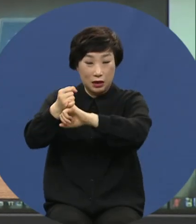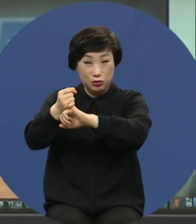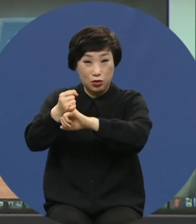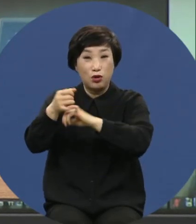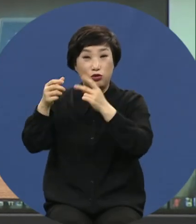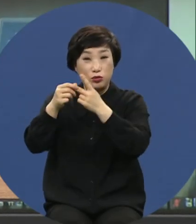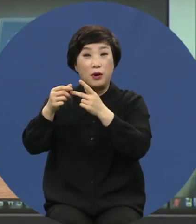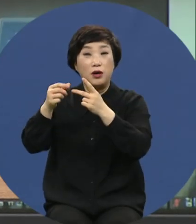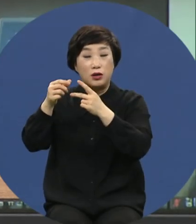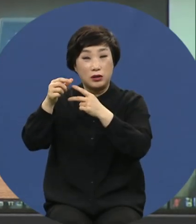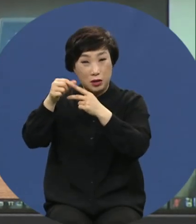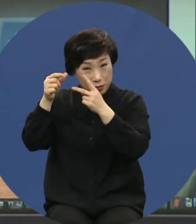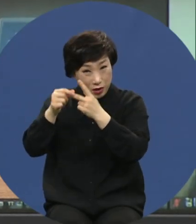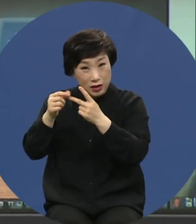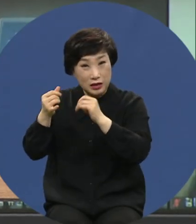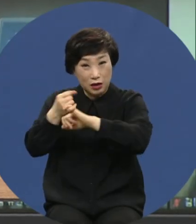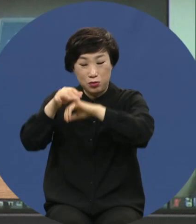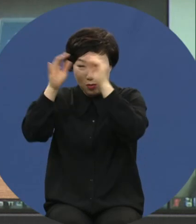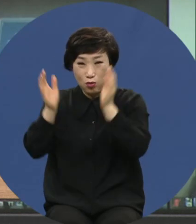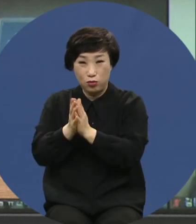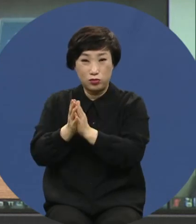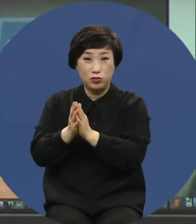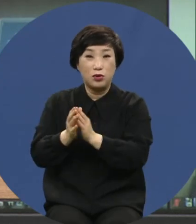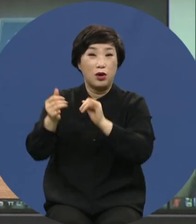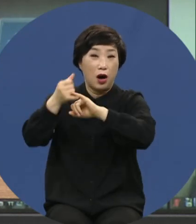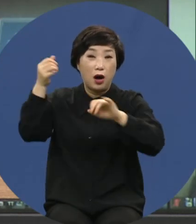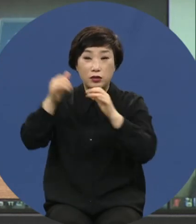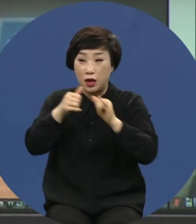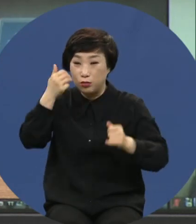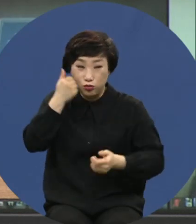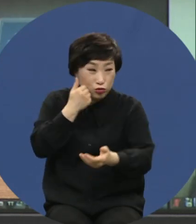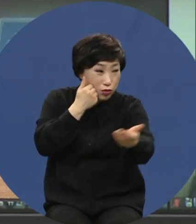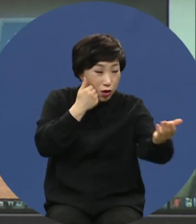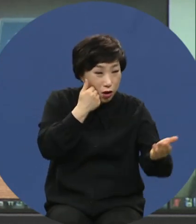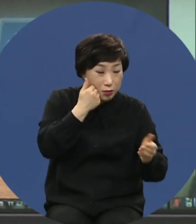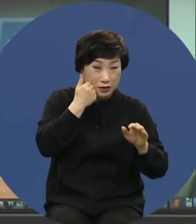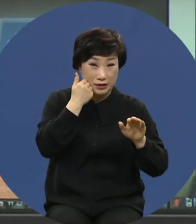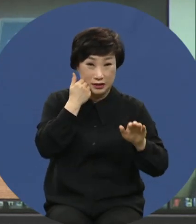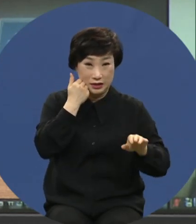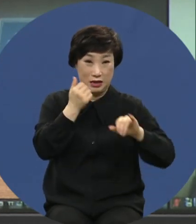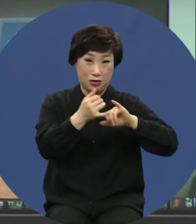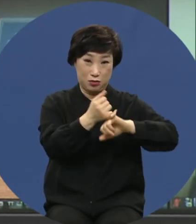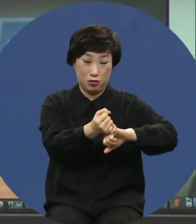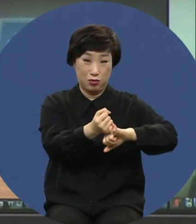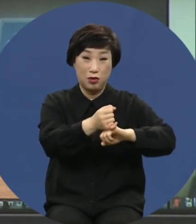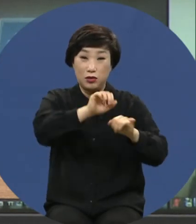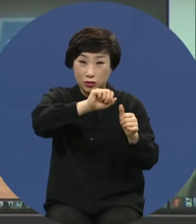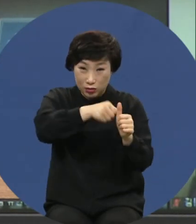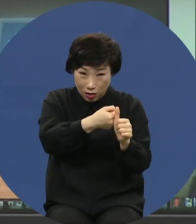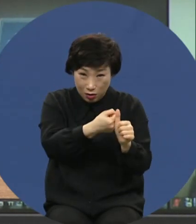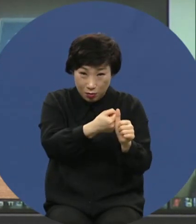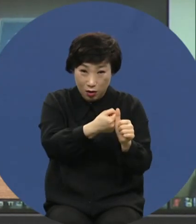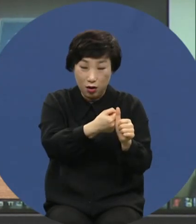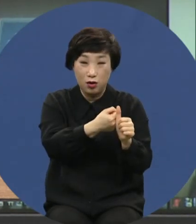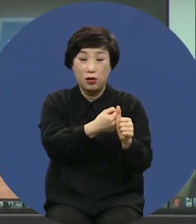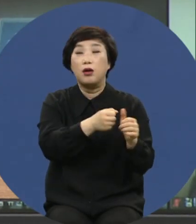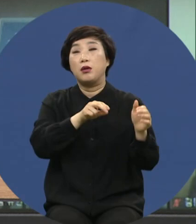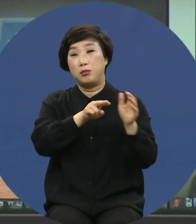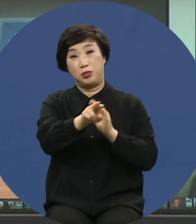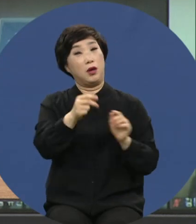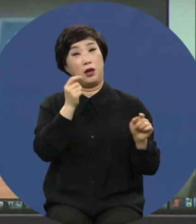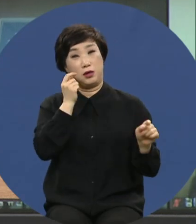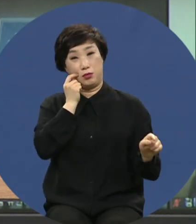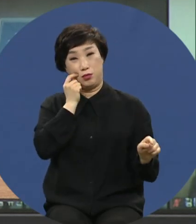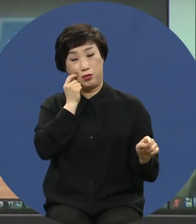두 번째 약속, 모든 약속을 부정하는 자는 반드시 형벌을 피할 수 없다고